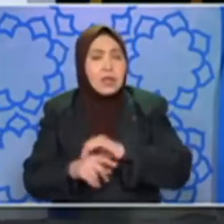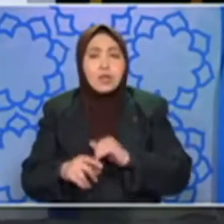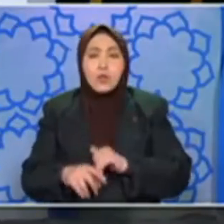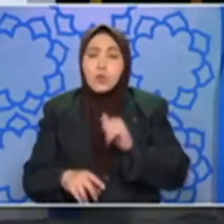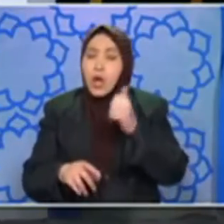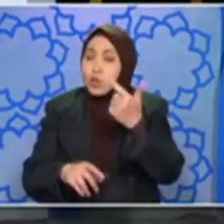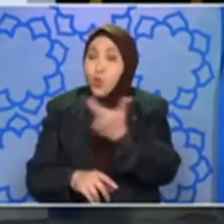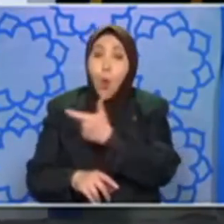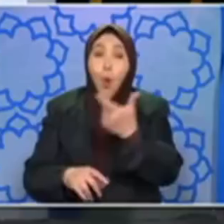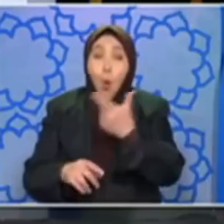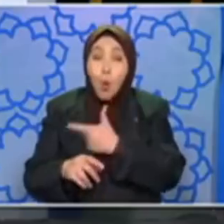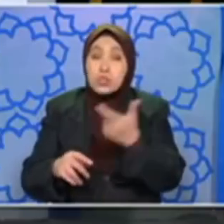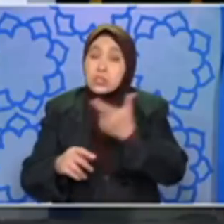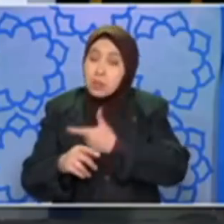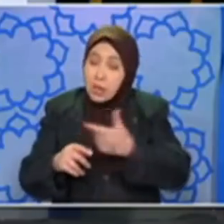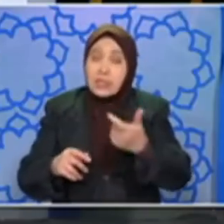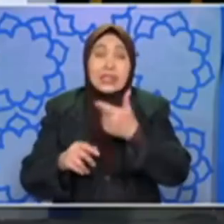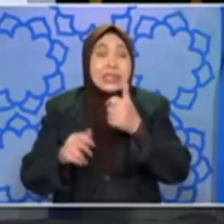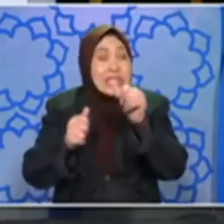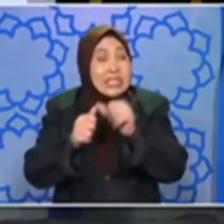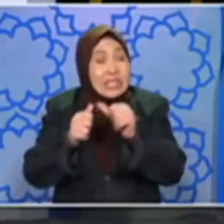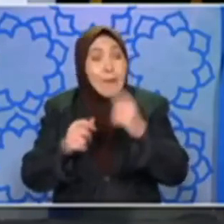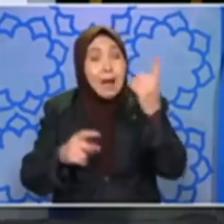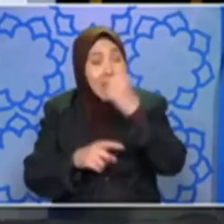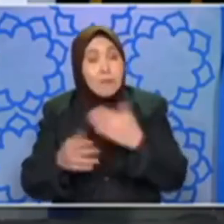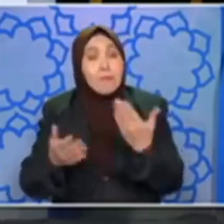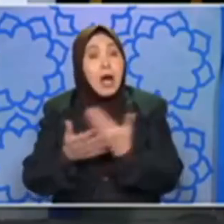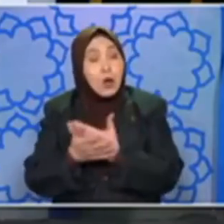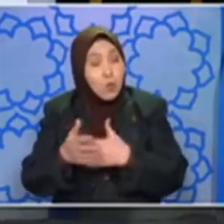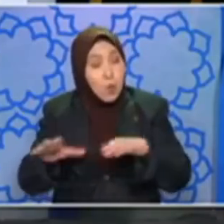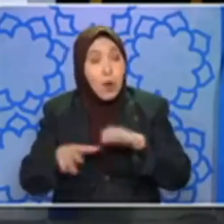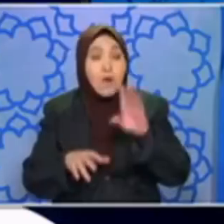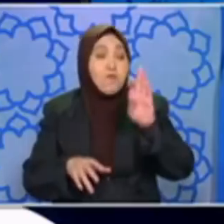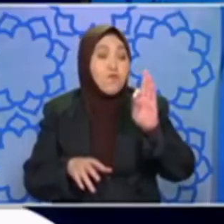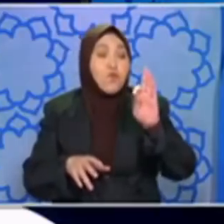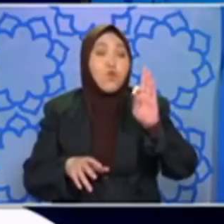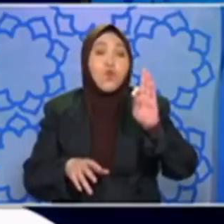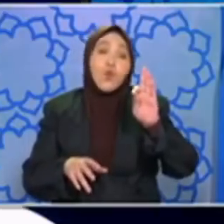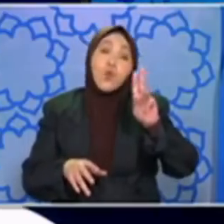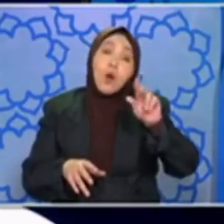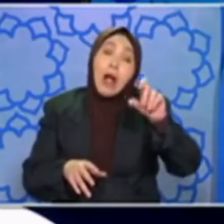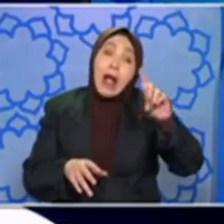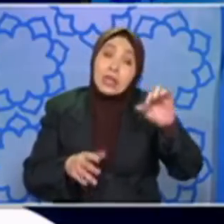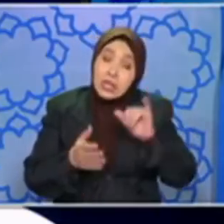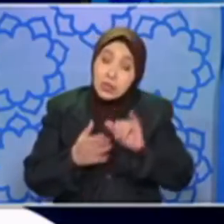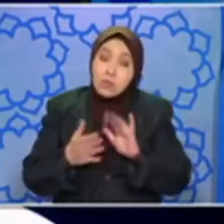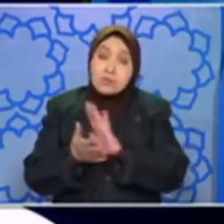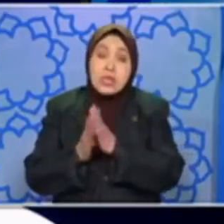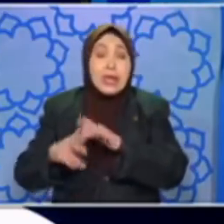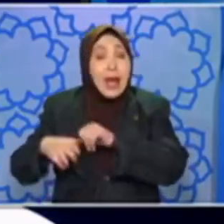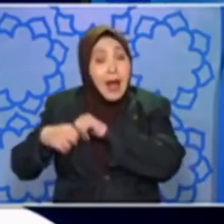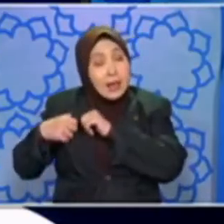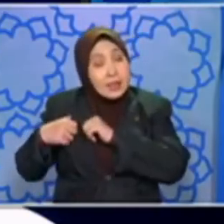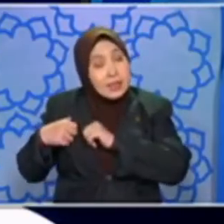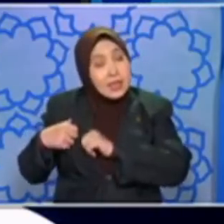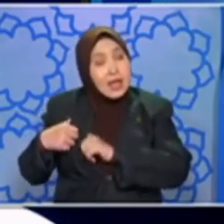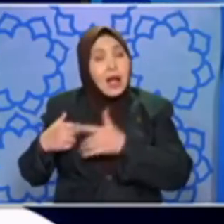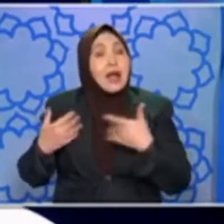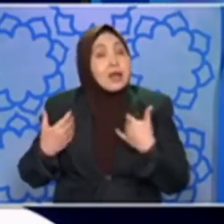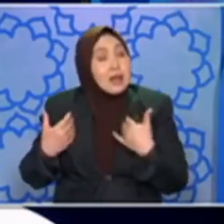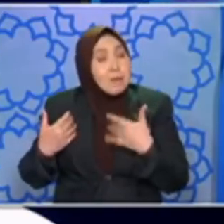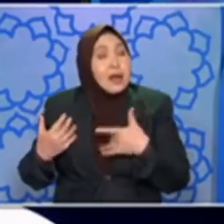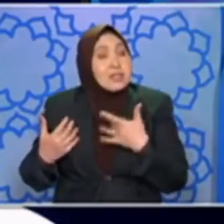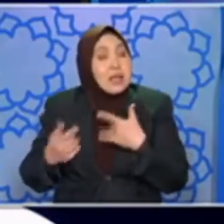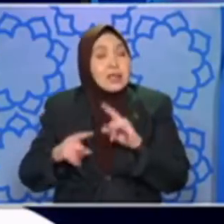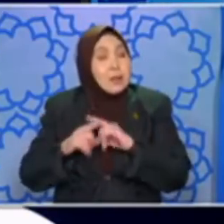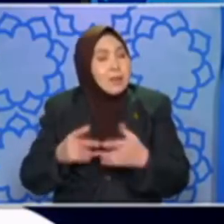dosnya setiap hari baru dia akan menyebabkan fuad itu menjadi hati yang berperasaan tapi